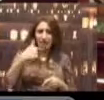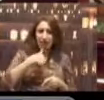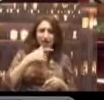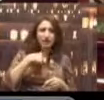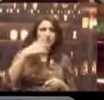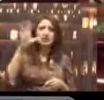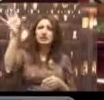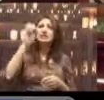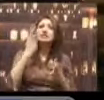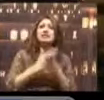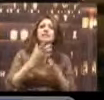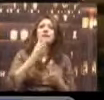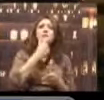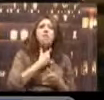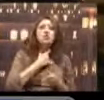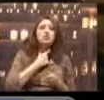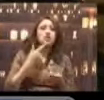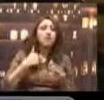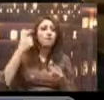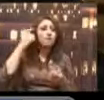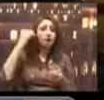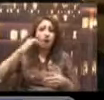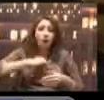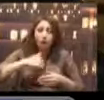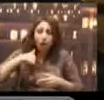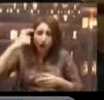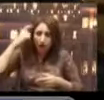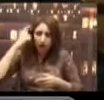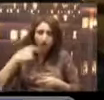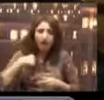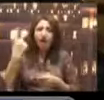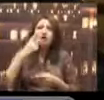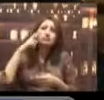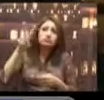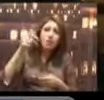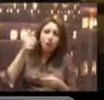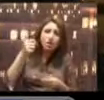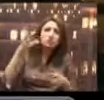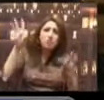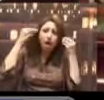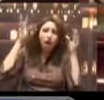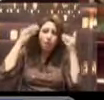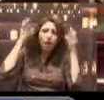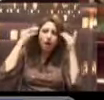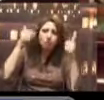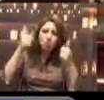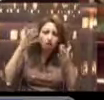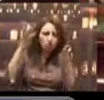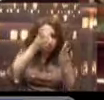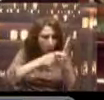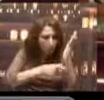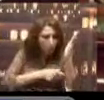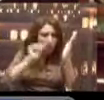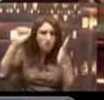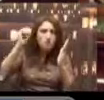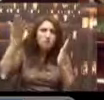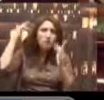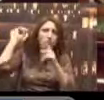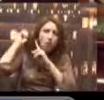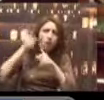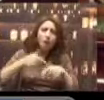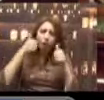على فكره. ما حدش قال لك انت اخواني يوسف طالما انت انتخبت محمد مرسي. يعني انا انا انا انا يعني